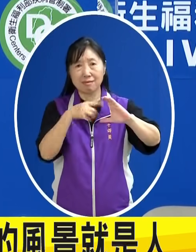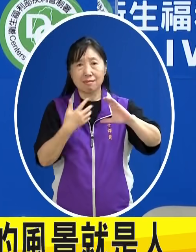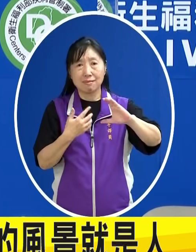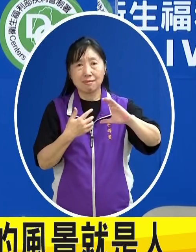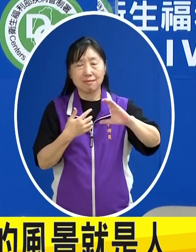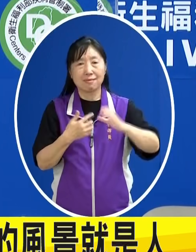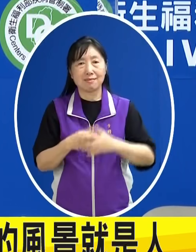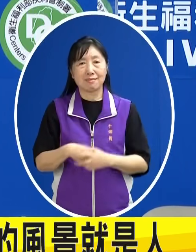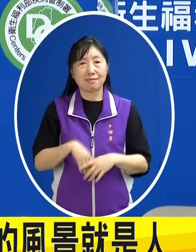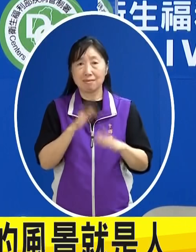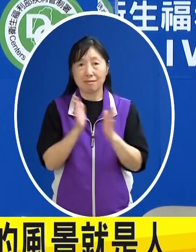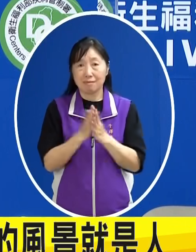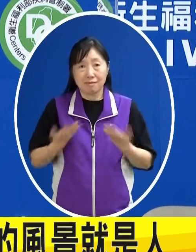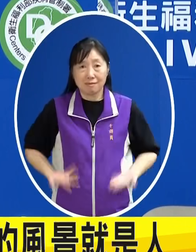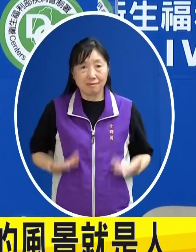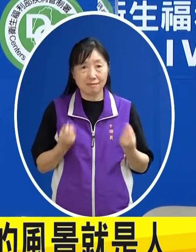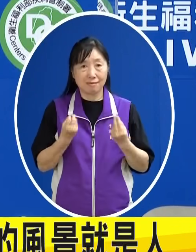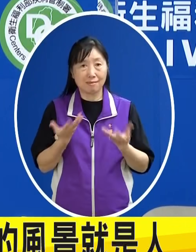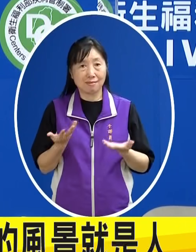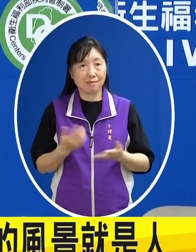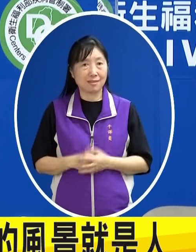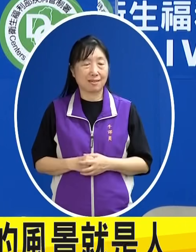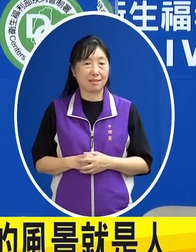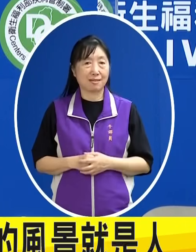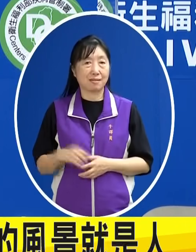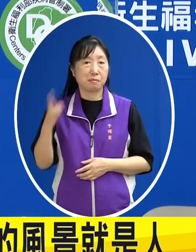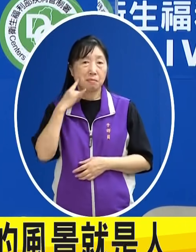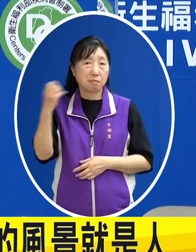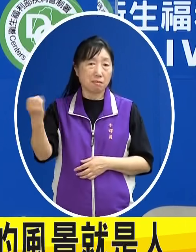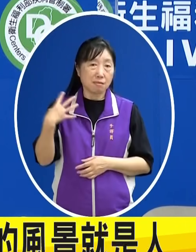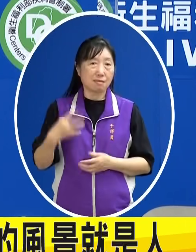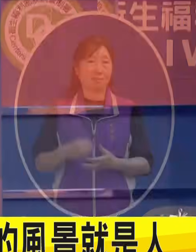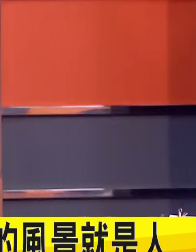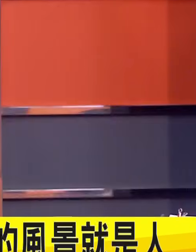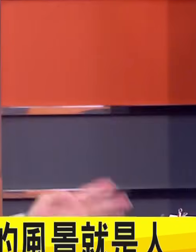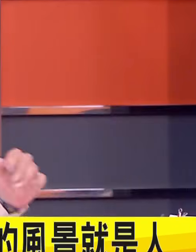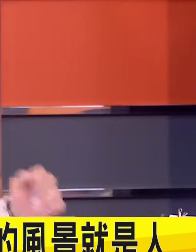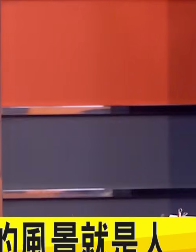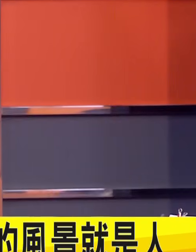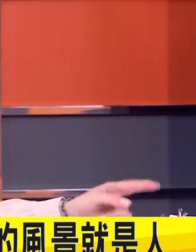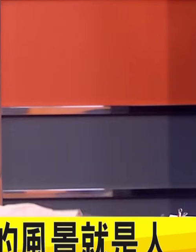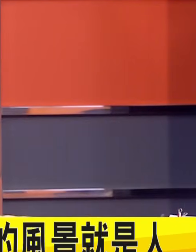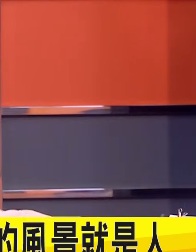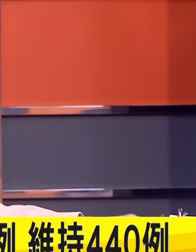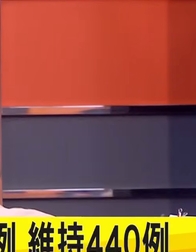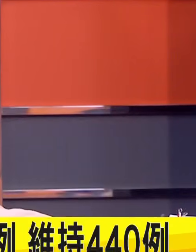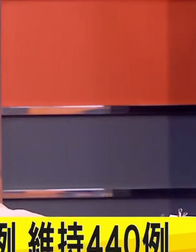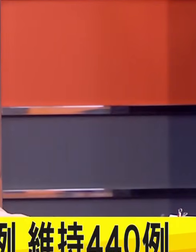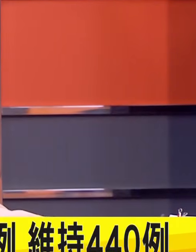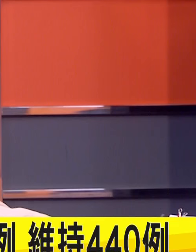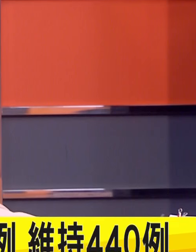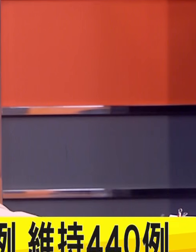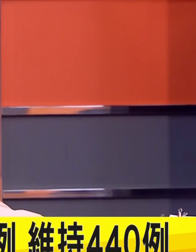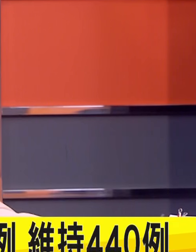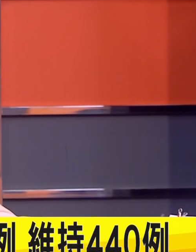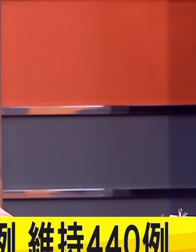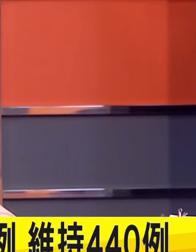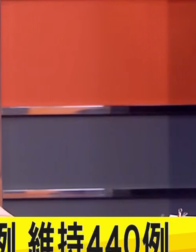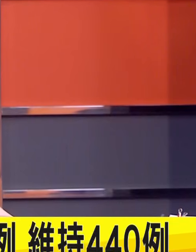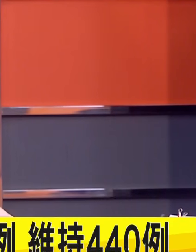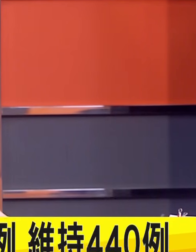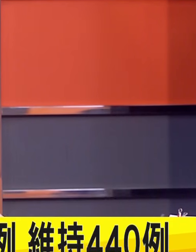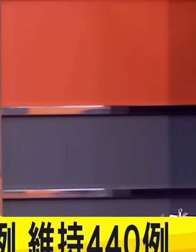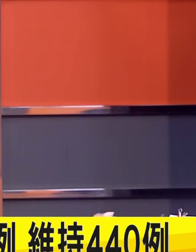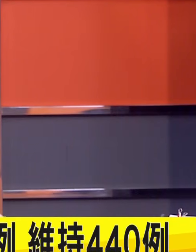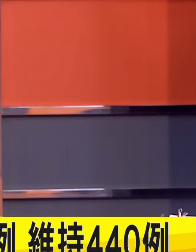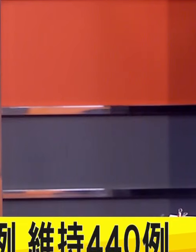一封信那么他也特别强调说台湾最美的风景就是人。好，我们看到波恩哥今天是第31天本土零确